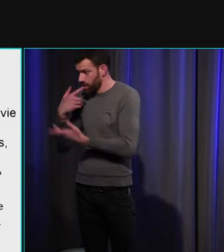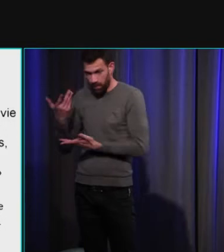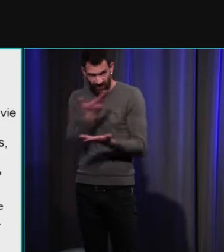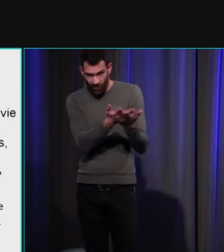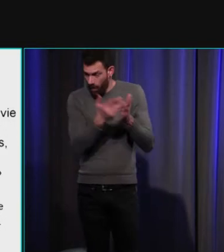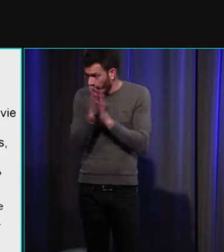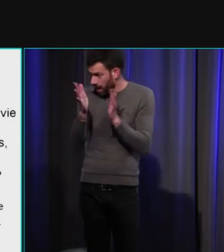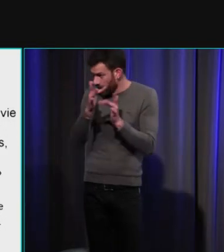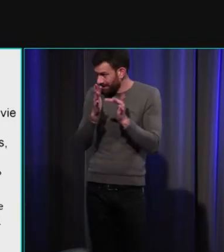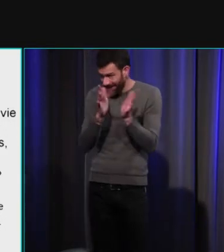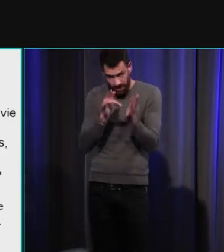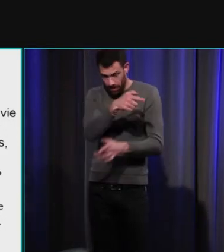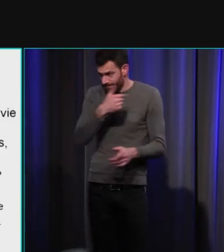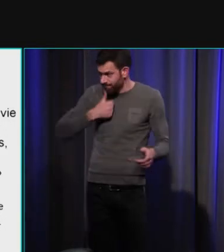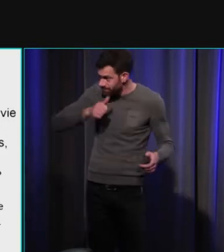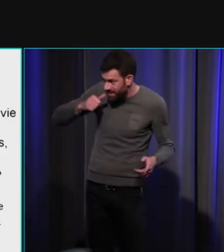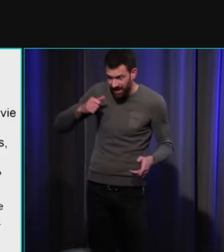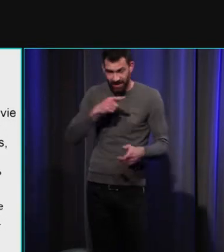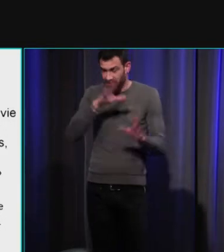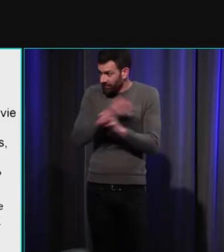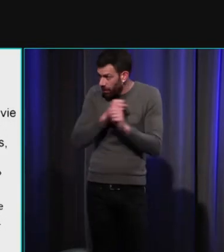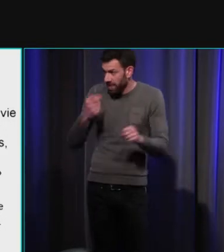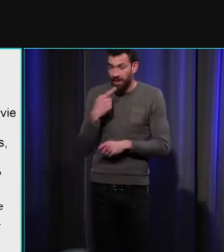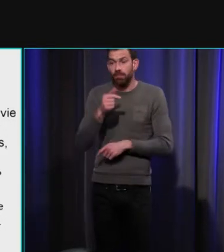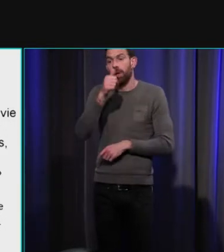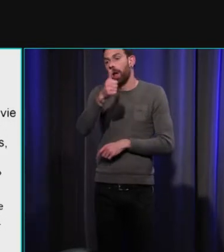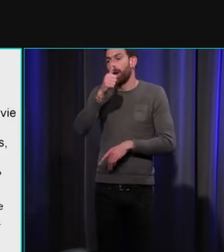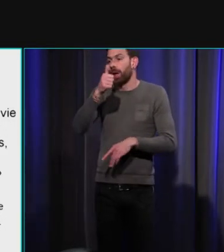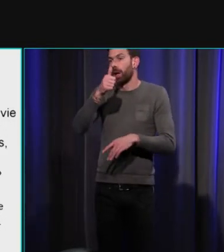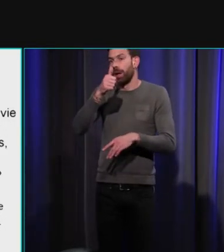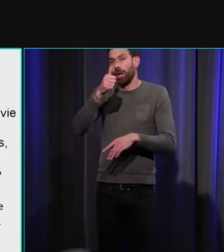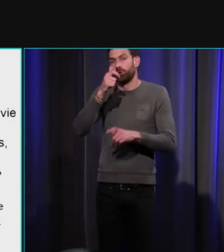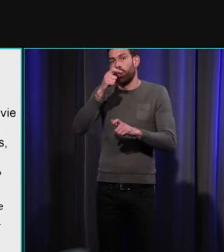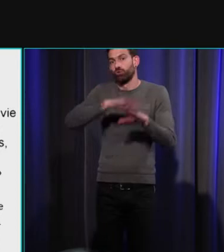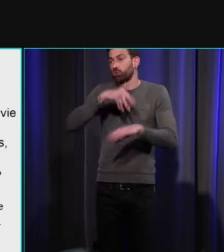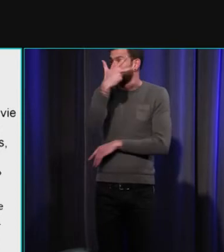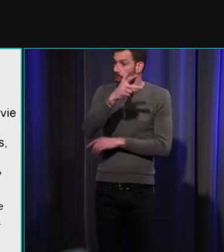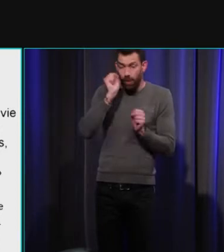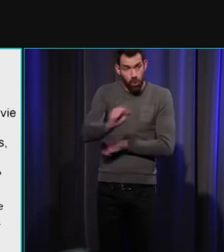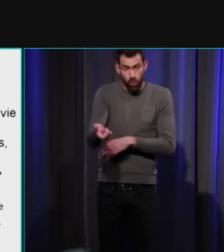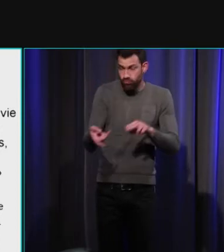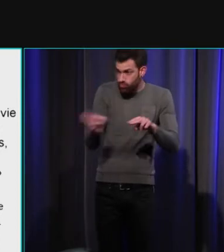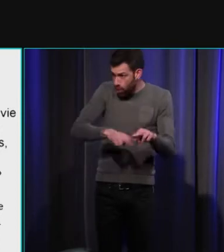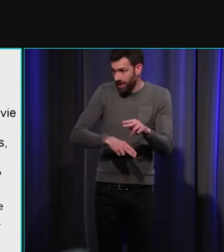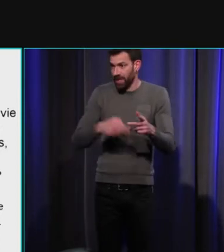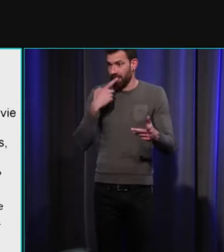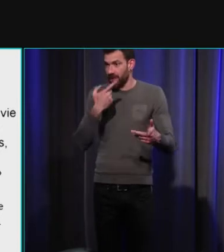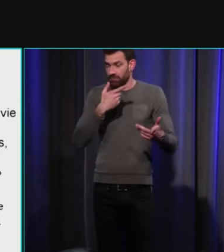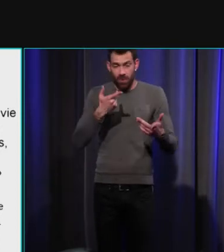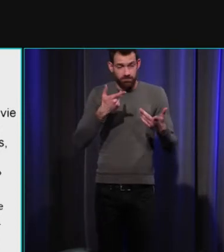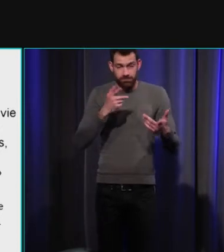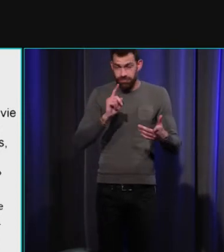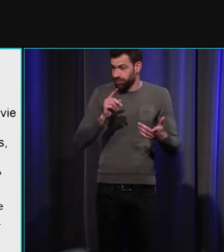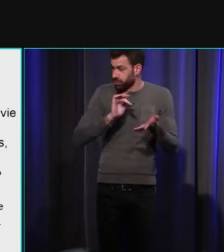incroyables qui ont une chance sur deux sur trois de rester tués sur place qui perdent toute hypothèque leurs biens